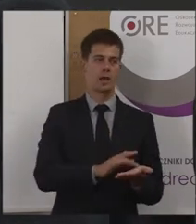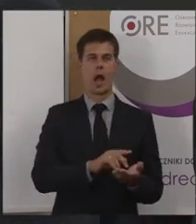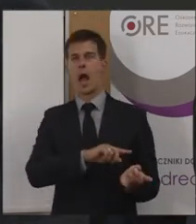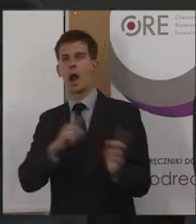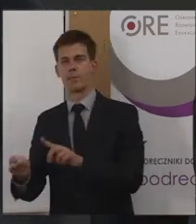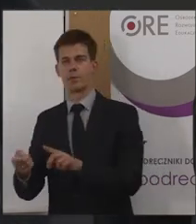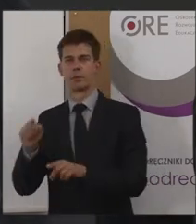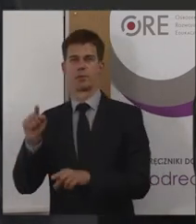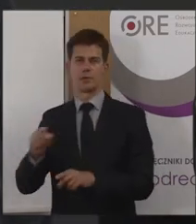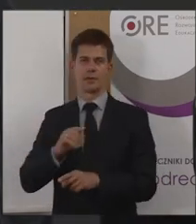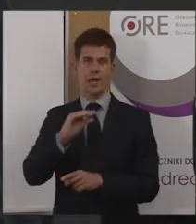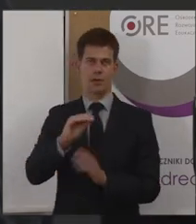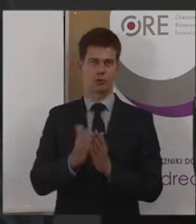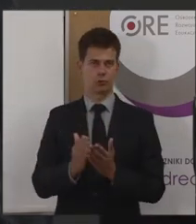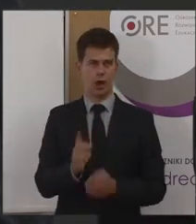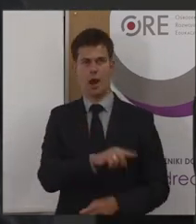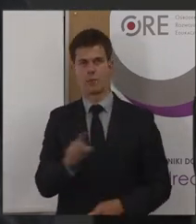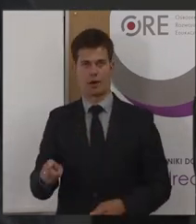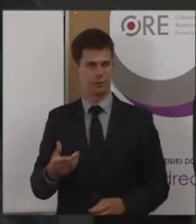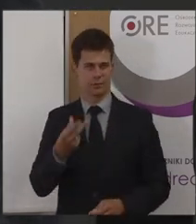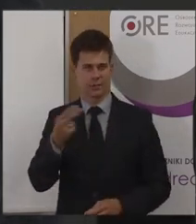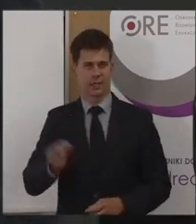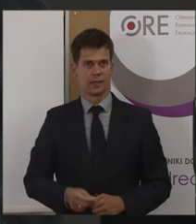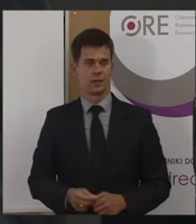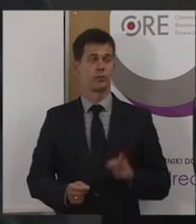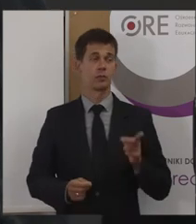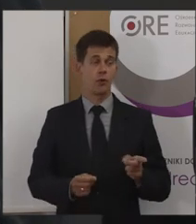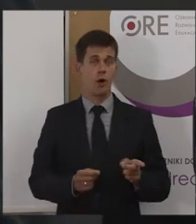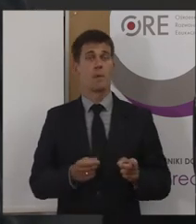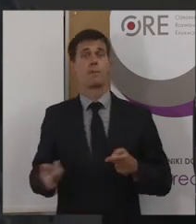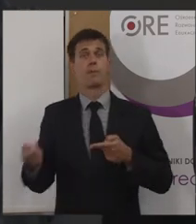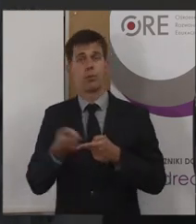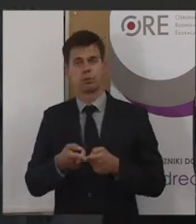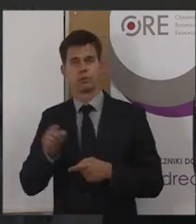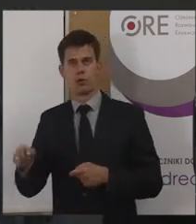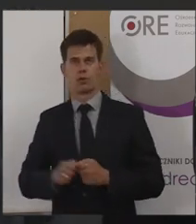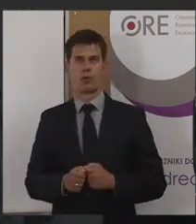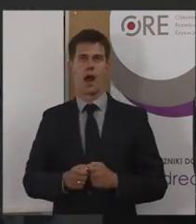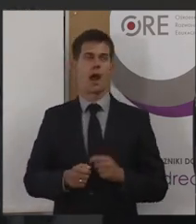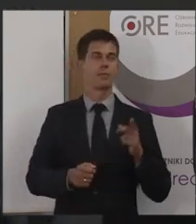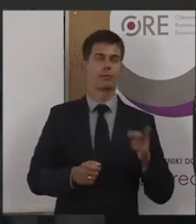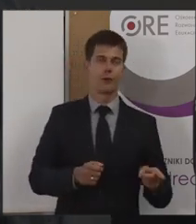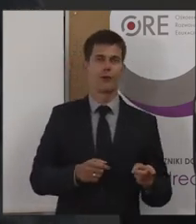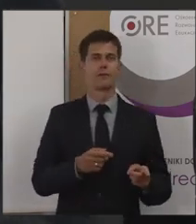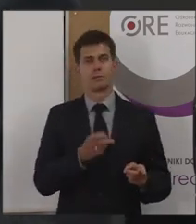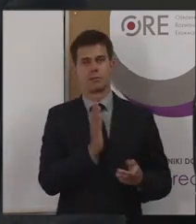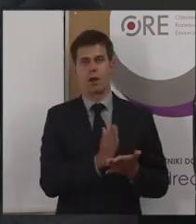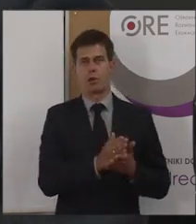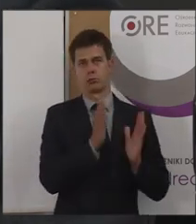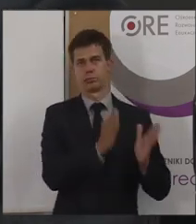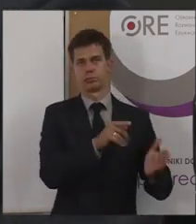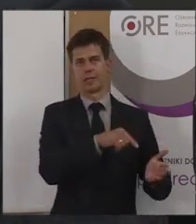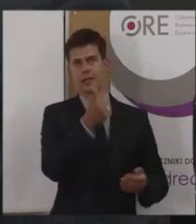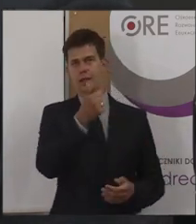nie skorzystać dzieci z niepełnosprawnościami, czy na przykład dzieci niewidome, o których tutaj najczęściej